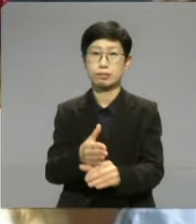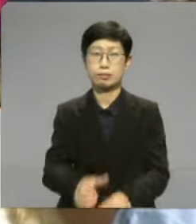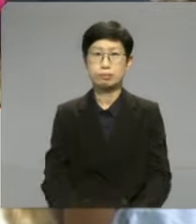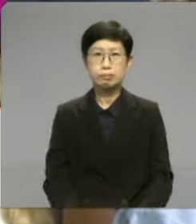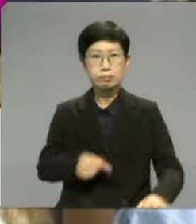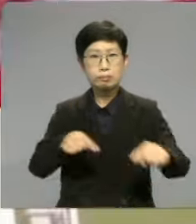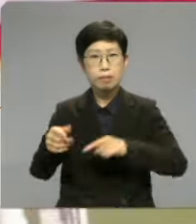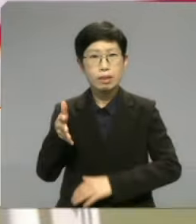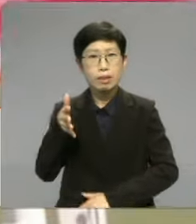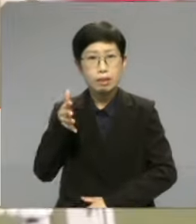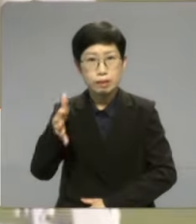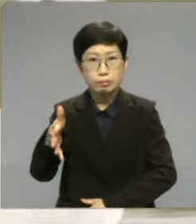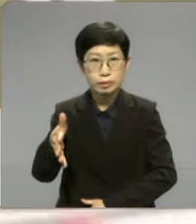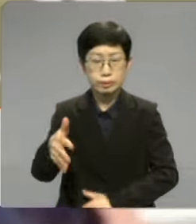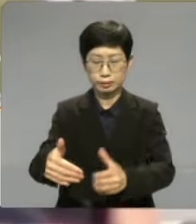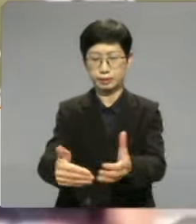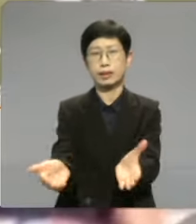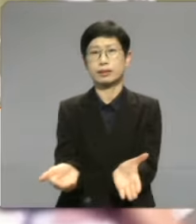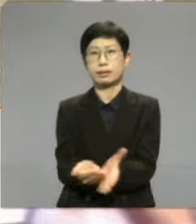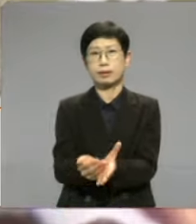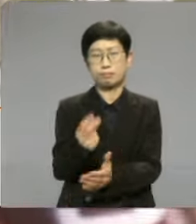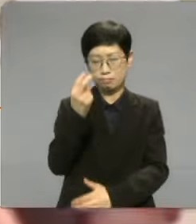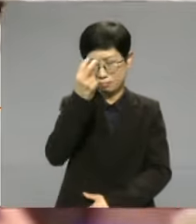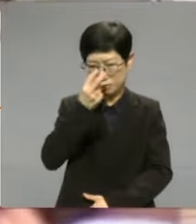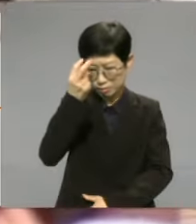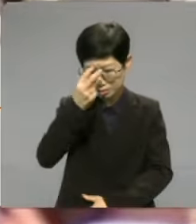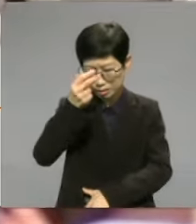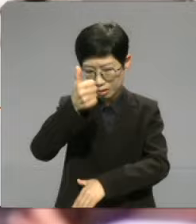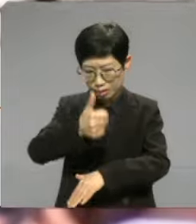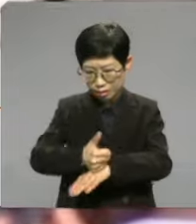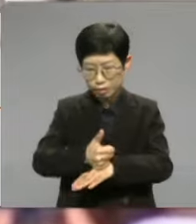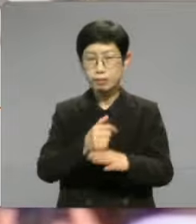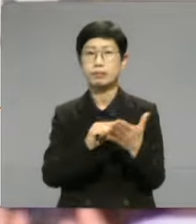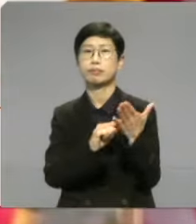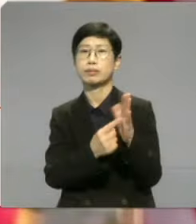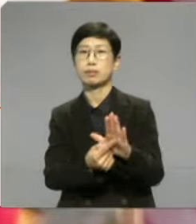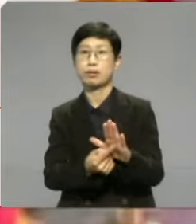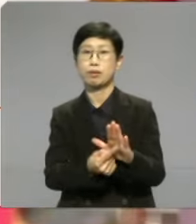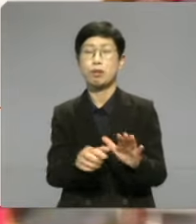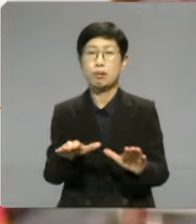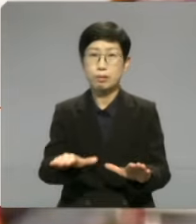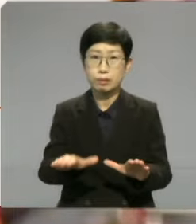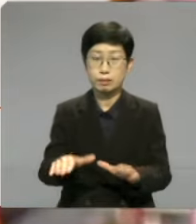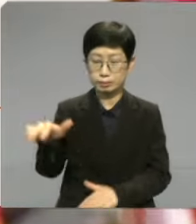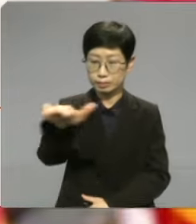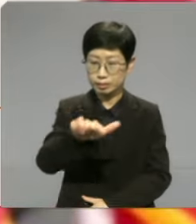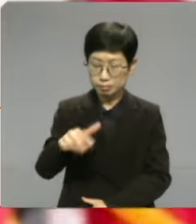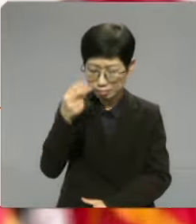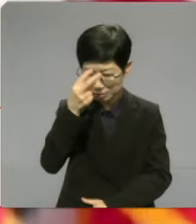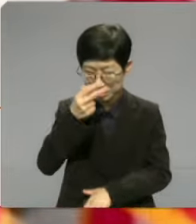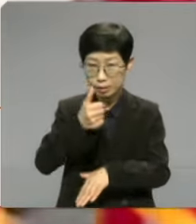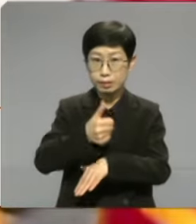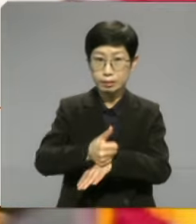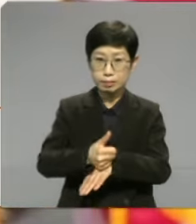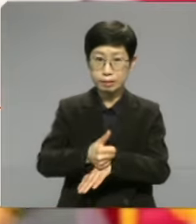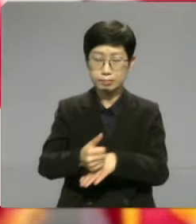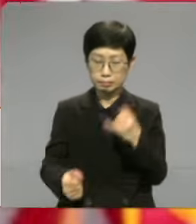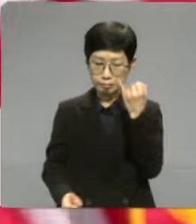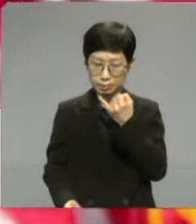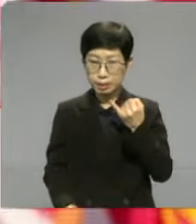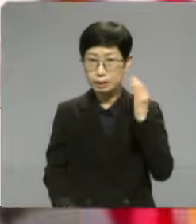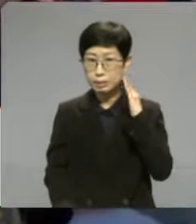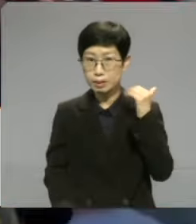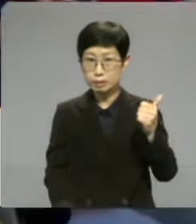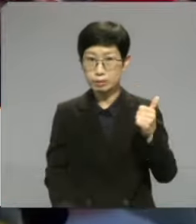정치 전문 매체 더 힐이 여론조사 분석기관 DDHQ의 의뢰에 7일 발표한 전국 여론조사에서 바이든과